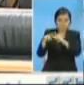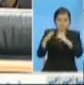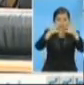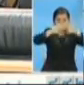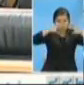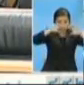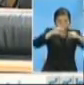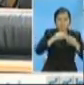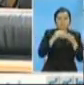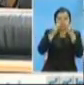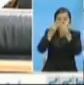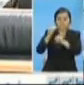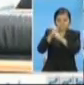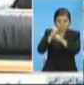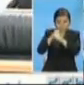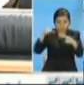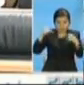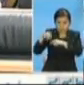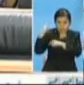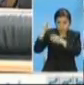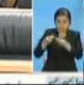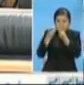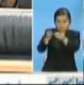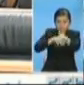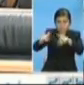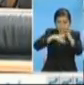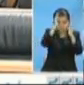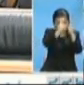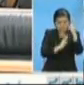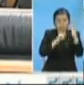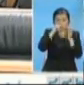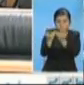แนวไว้อย่างนี้ไว้ชัดเจนว่าเพื่อประโยชน์ของชาวนาทั้งแผ่นดิน